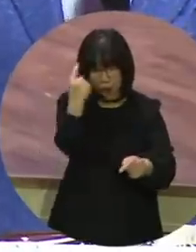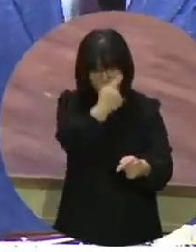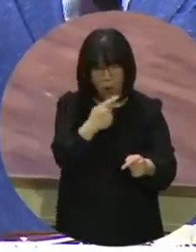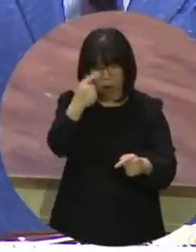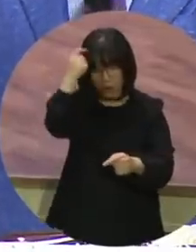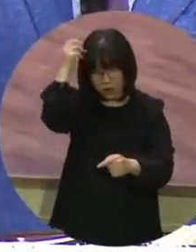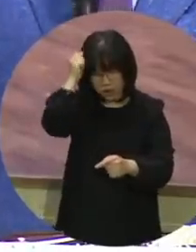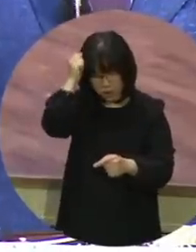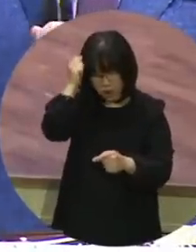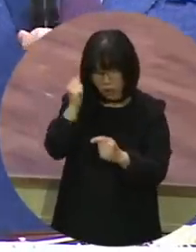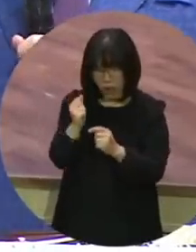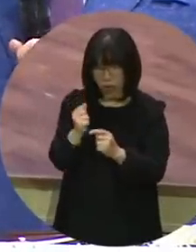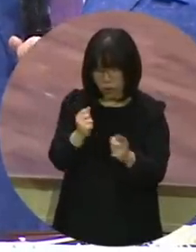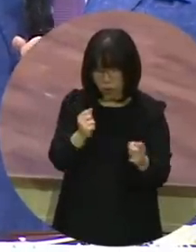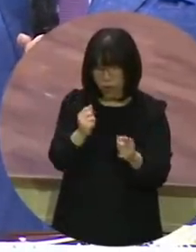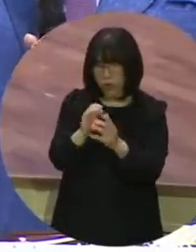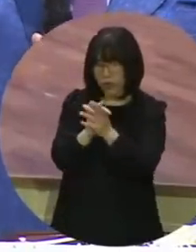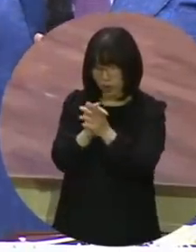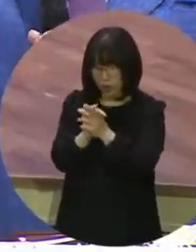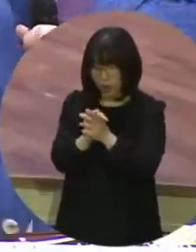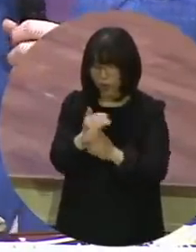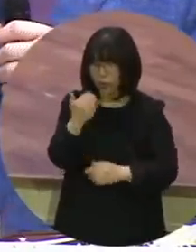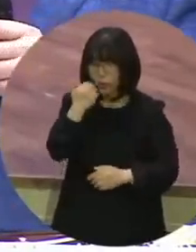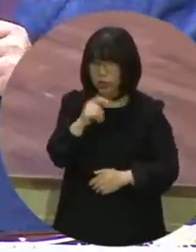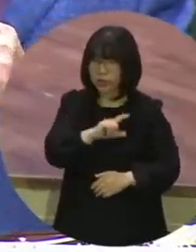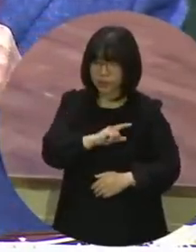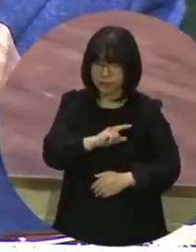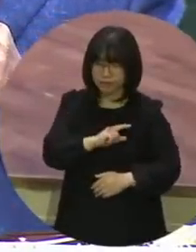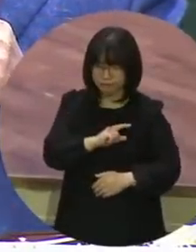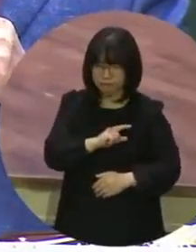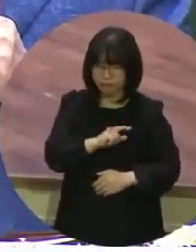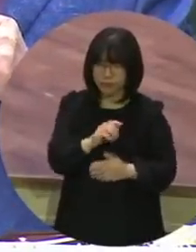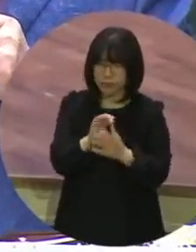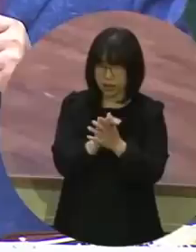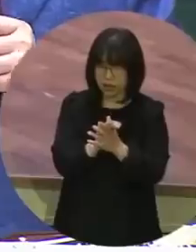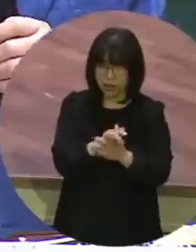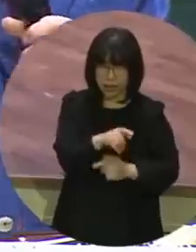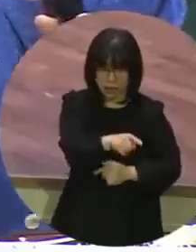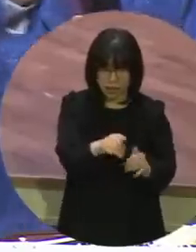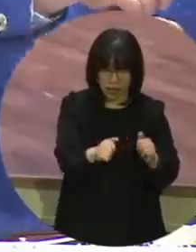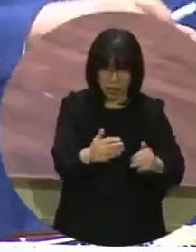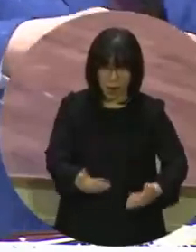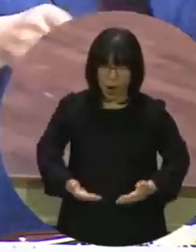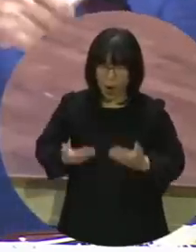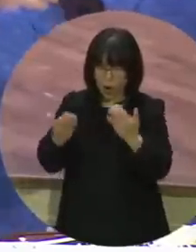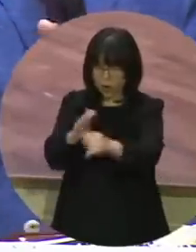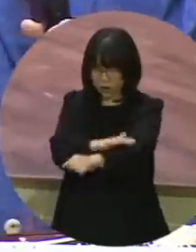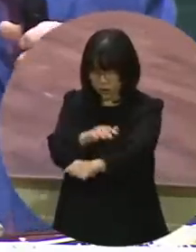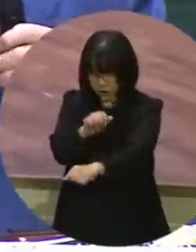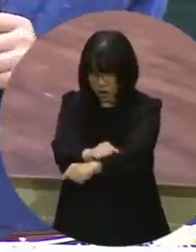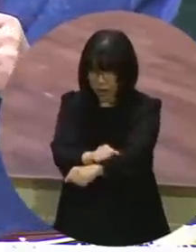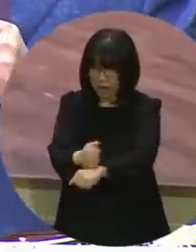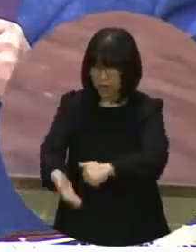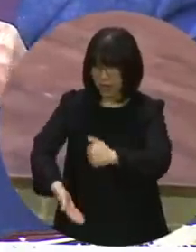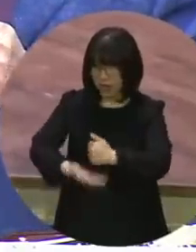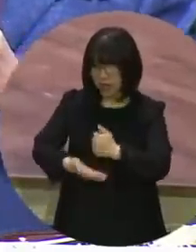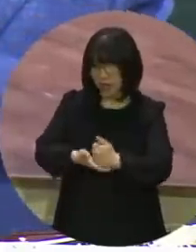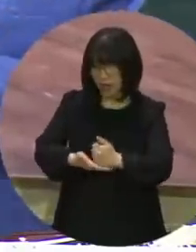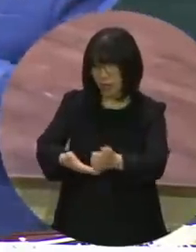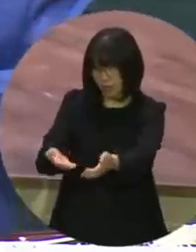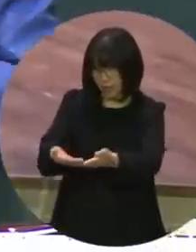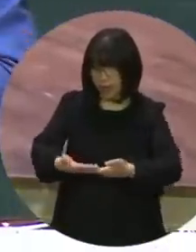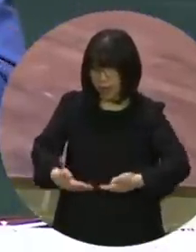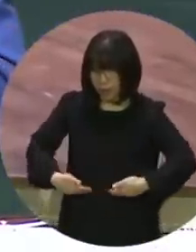대단하지. 아주 열정이 그 교구장 입에서 나와줘야 돼. 주일학교 부다 초등부다 중등부다